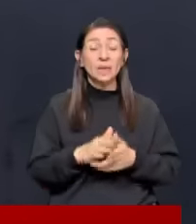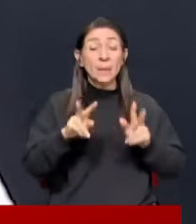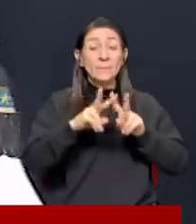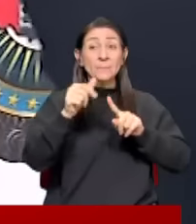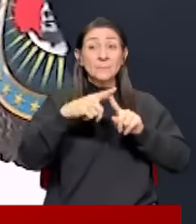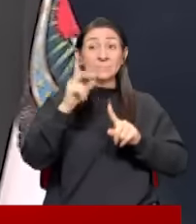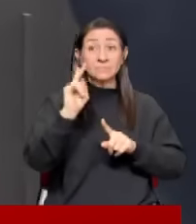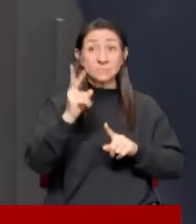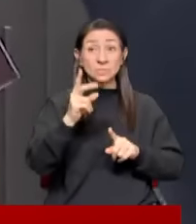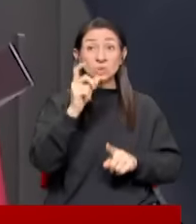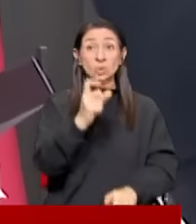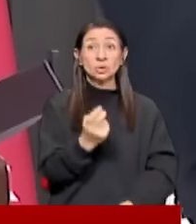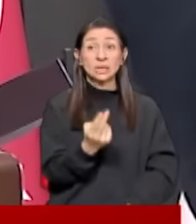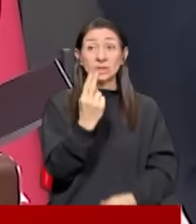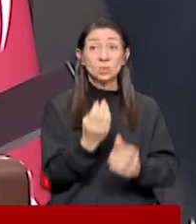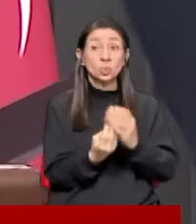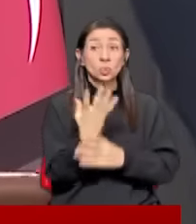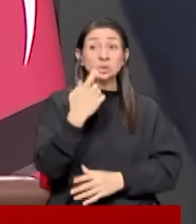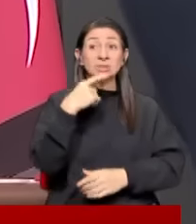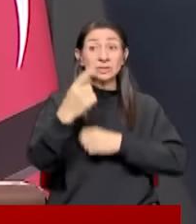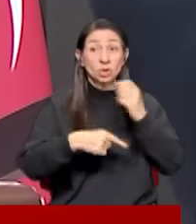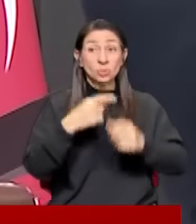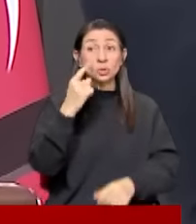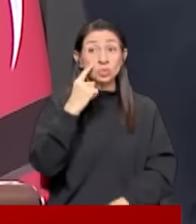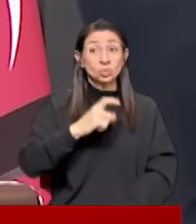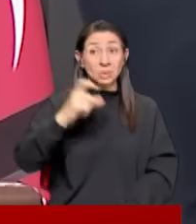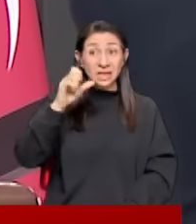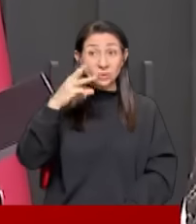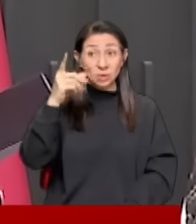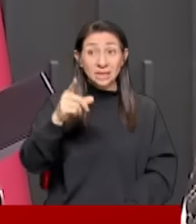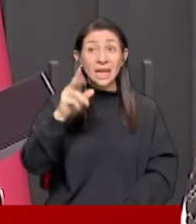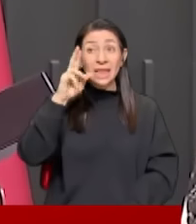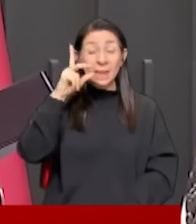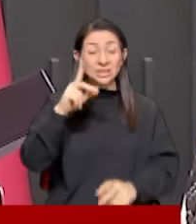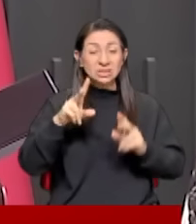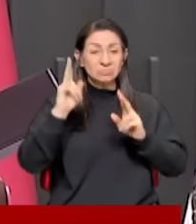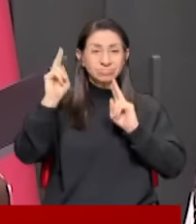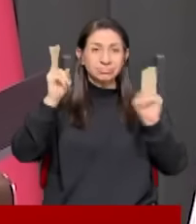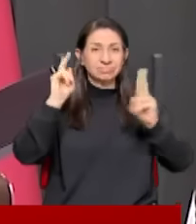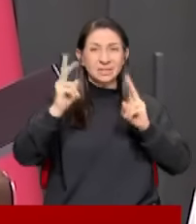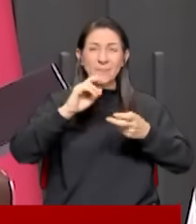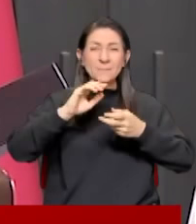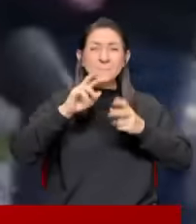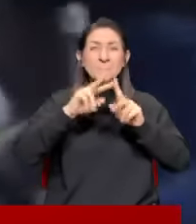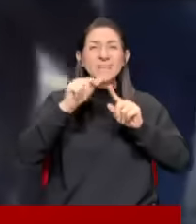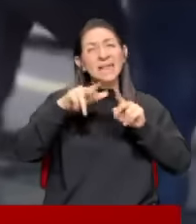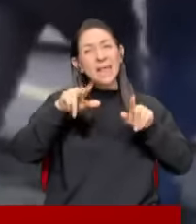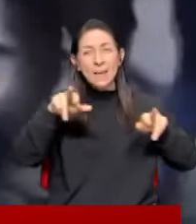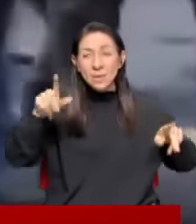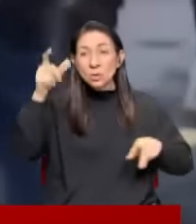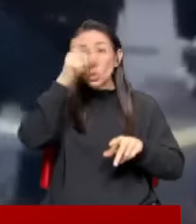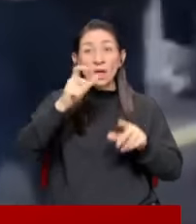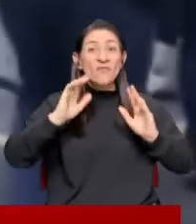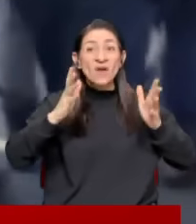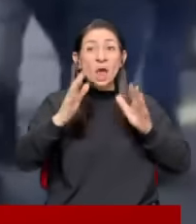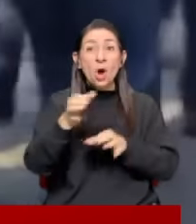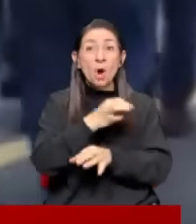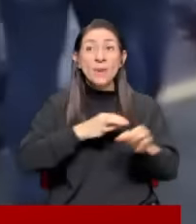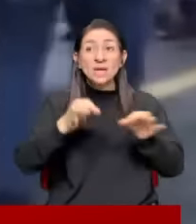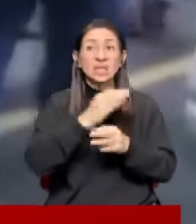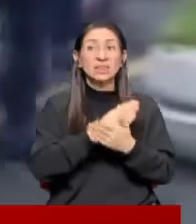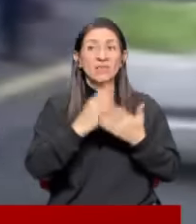İstihbarat Teşkilatı'nın 97. kuruluş yıl dönümü. Cumhurbaşkanı Erdoğan, yabancı istihbarat örgütlerinin Türkiye'deki faaliyetlerine yönelik